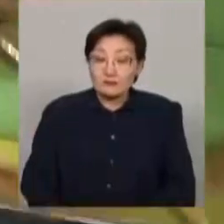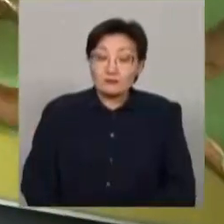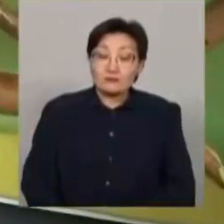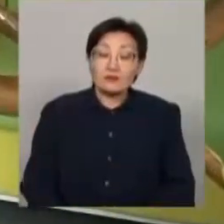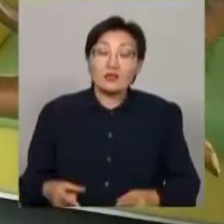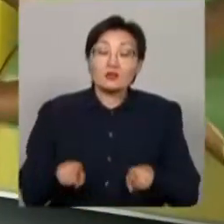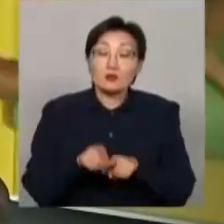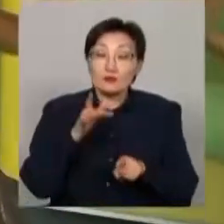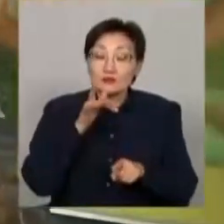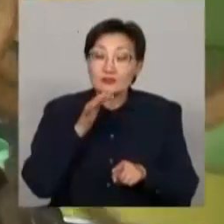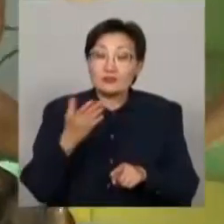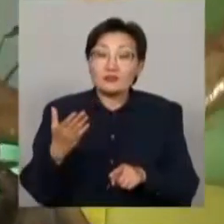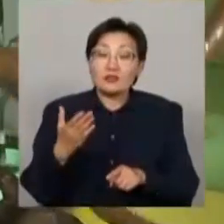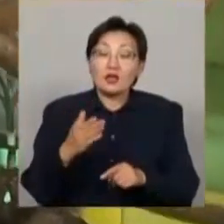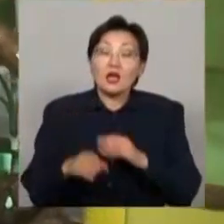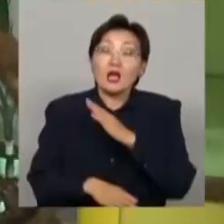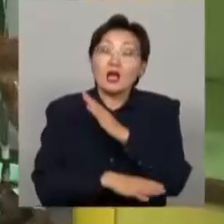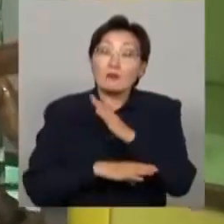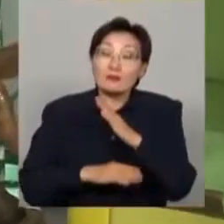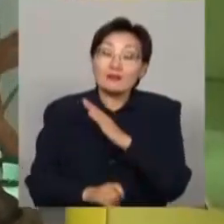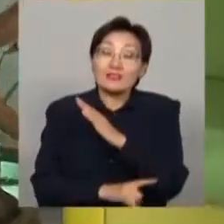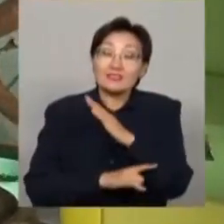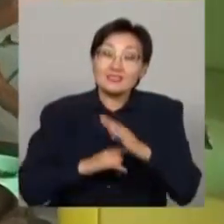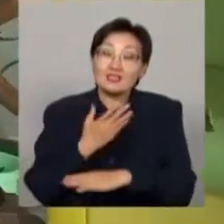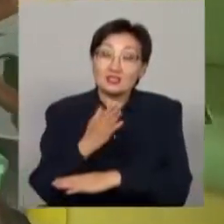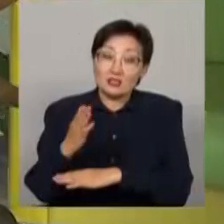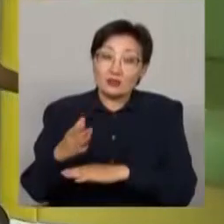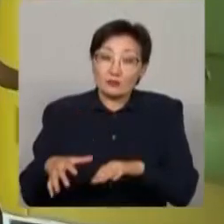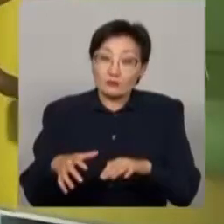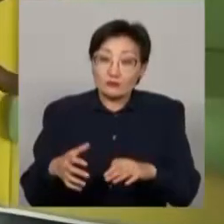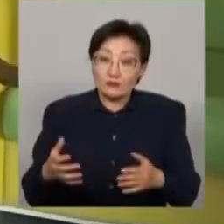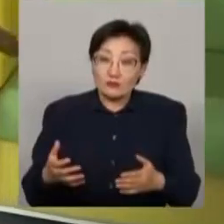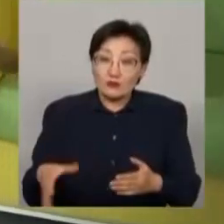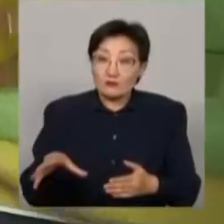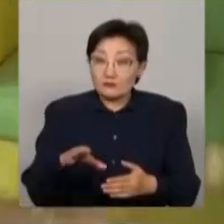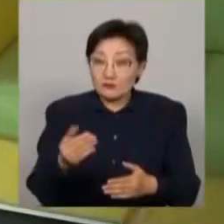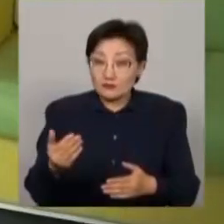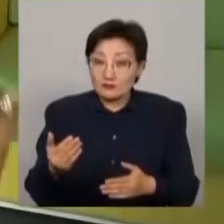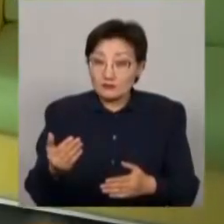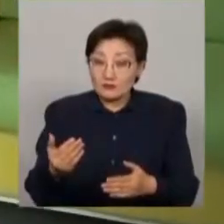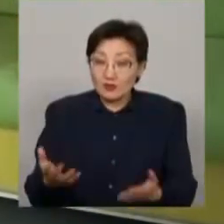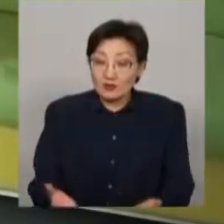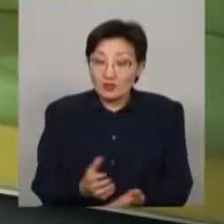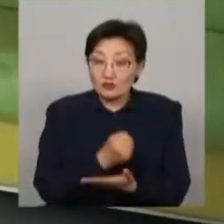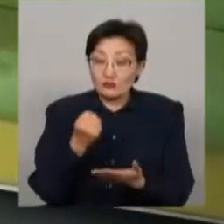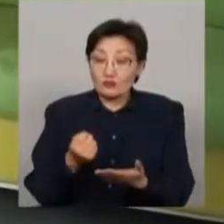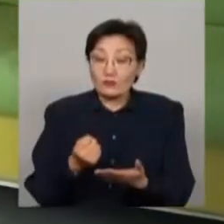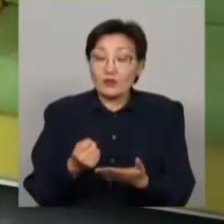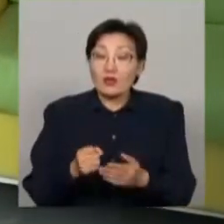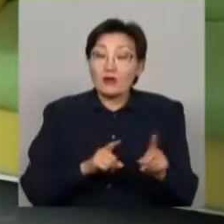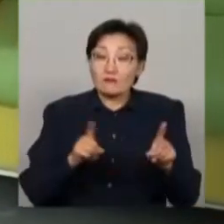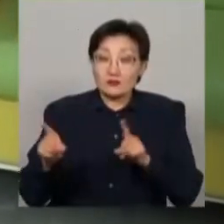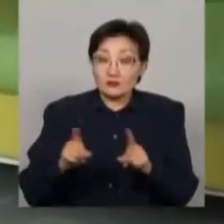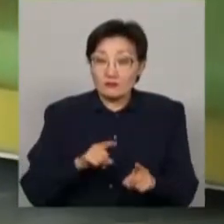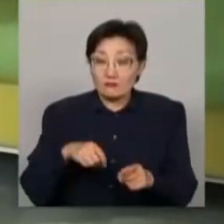тоже во время вот обрезки деревьев я подобрал. Клены стригут, ну, везде, населенных пунктах. Потом ветки